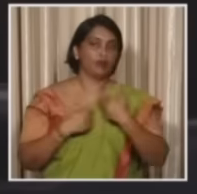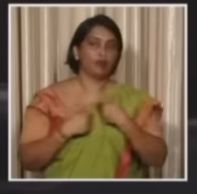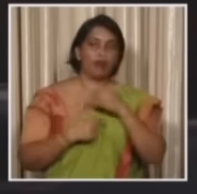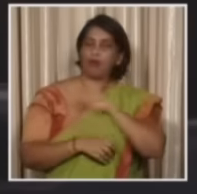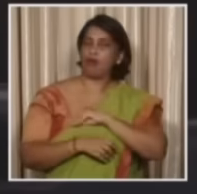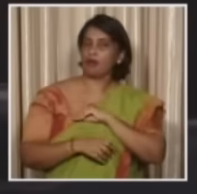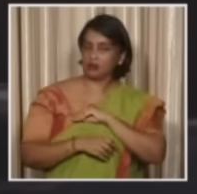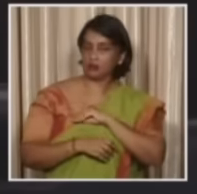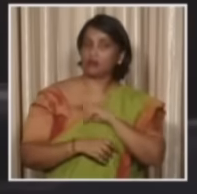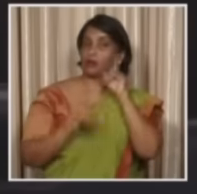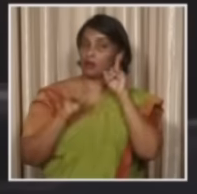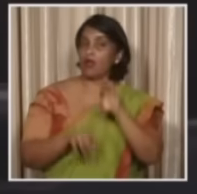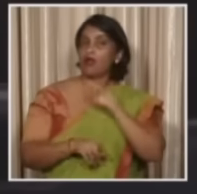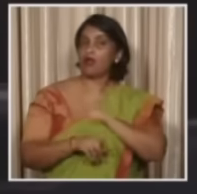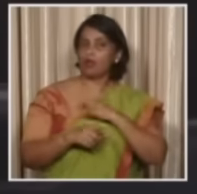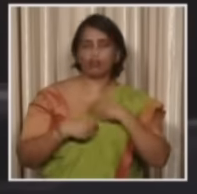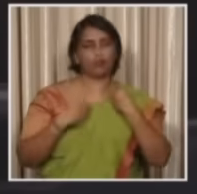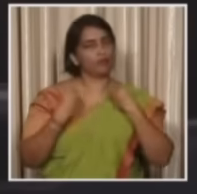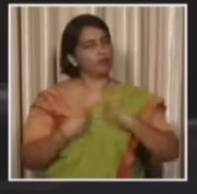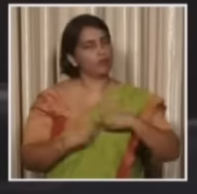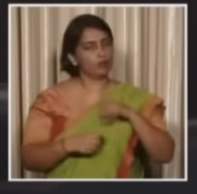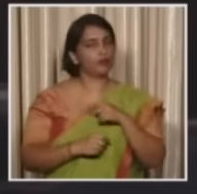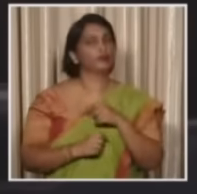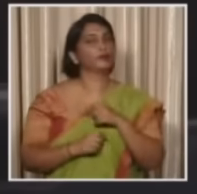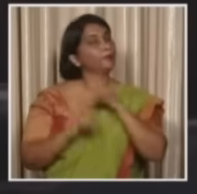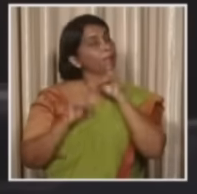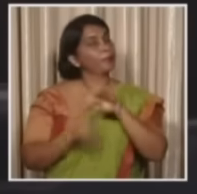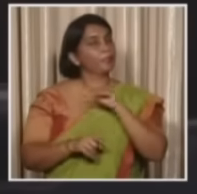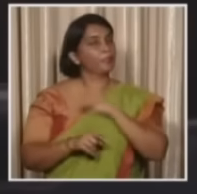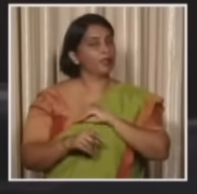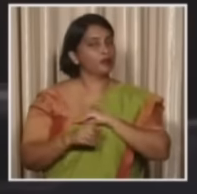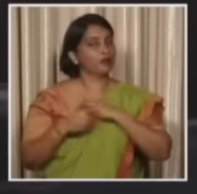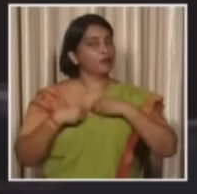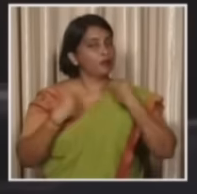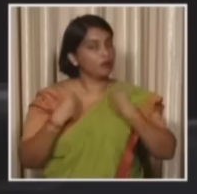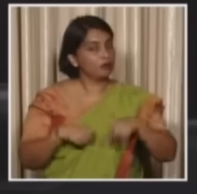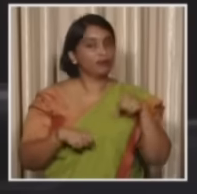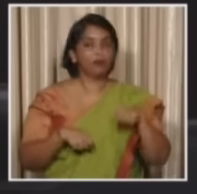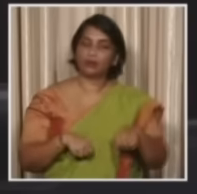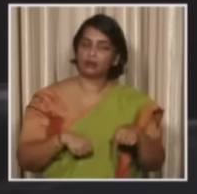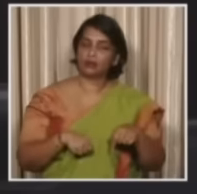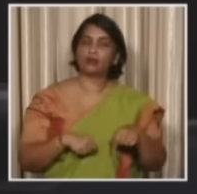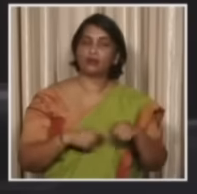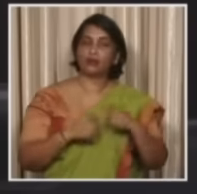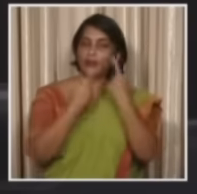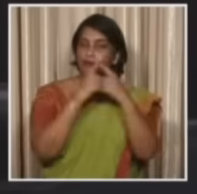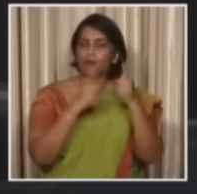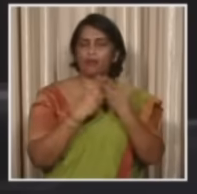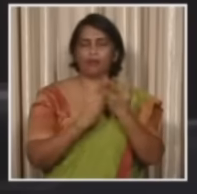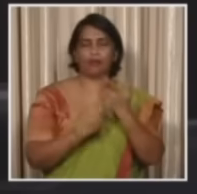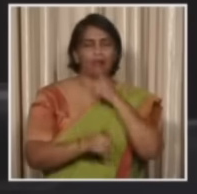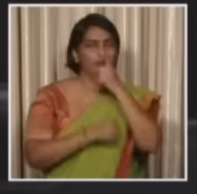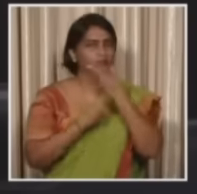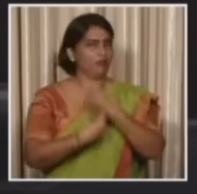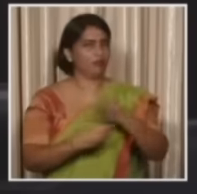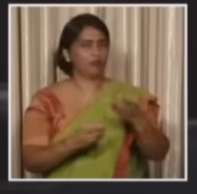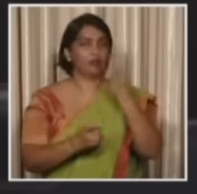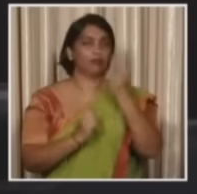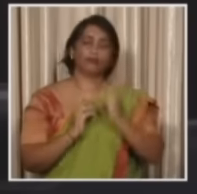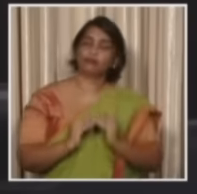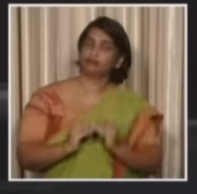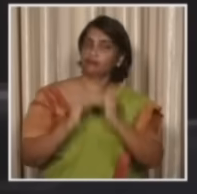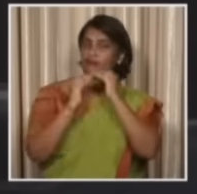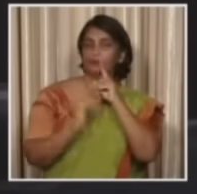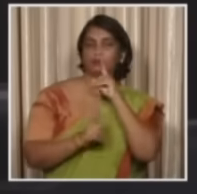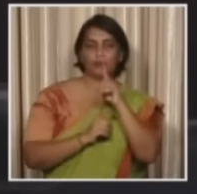ආදායම. ඒ ආදායම අද අහිමි කරලා තියෙනවා. ඒ ආදායම අහිමි කරලා අද විවිධ නන්නත්තර කතා කියනවා ආර්ථිකය ගොඩගත්තා